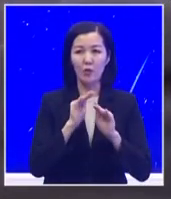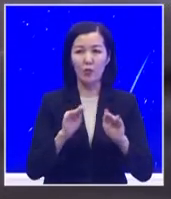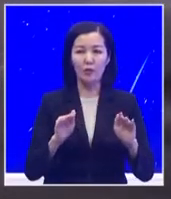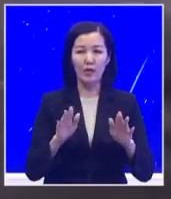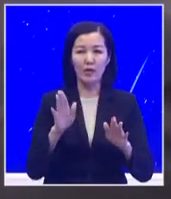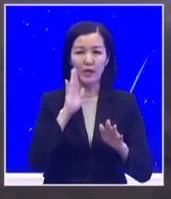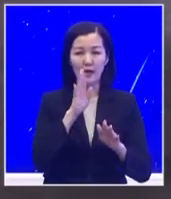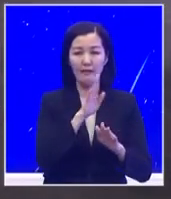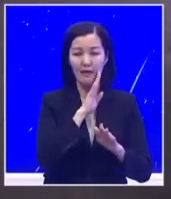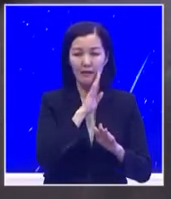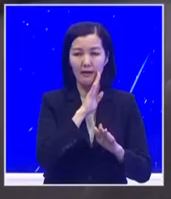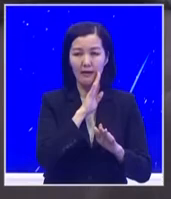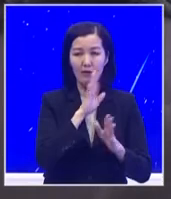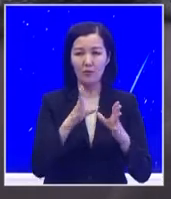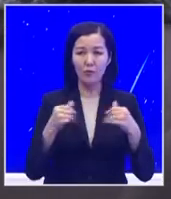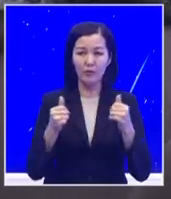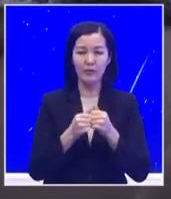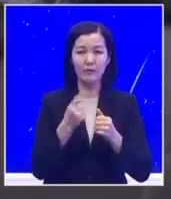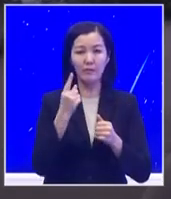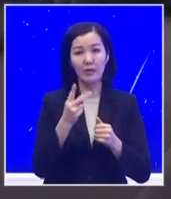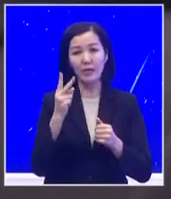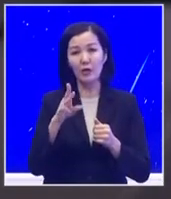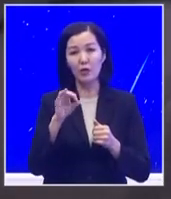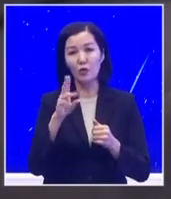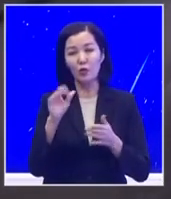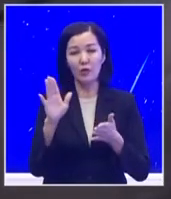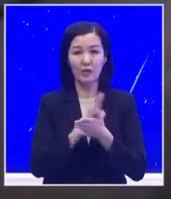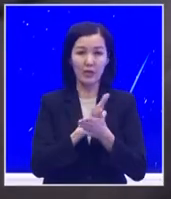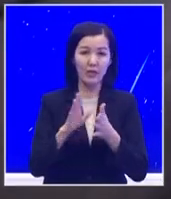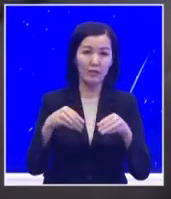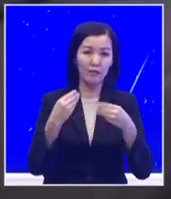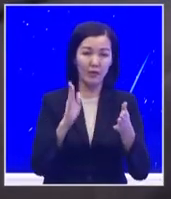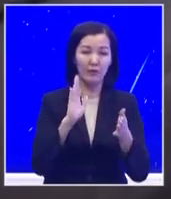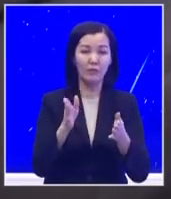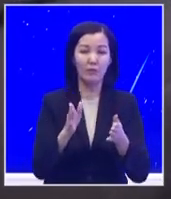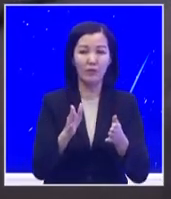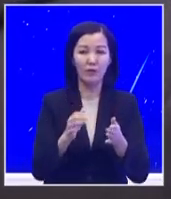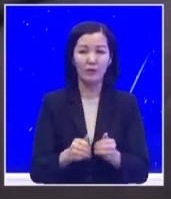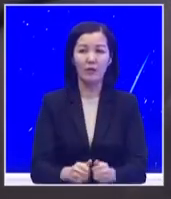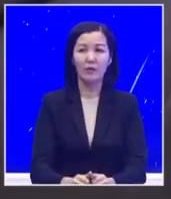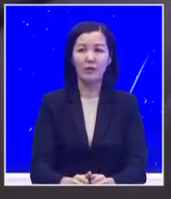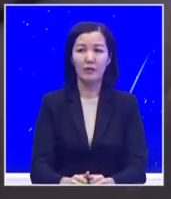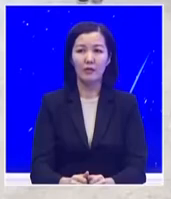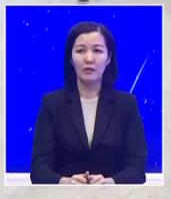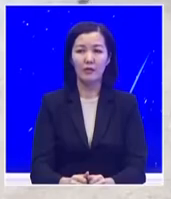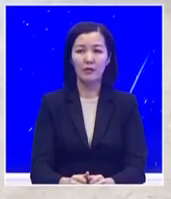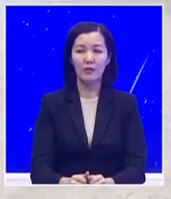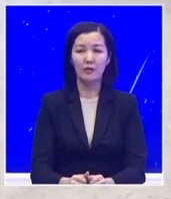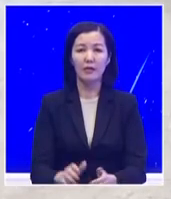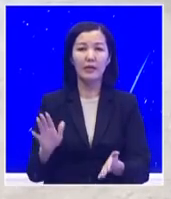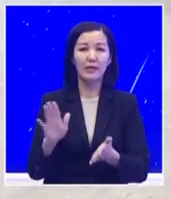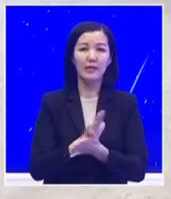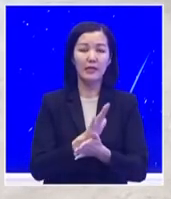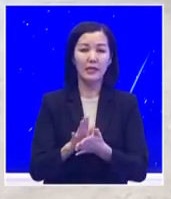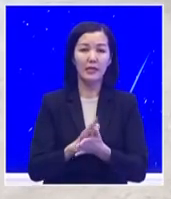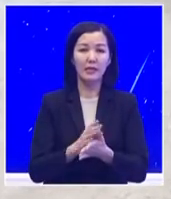кейін көп балалы. Міне-міне жолдан. Бір екі тоннадан береміз. Көп балалы аналарға. Көп балалы отырсыңдар. Тегінді